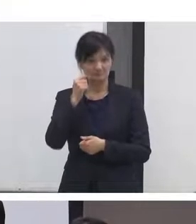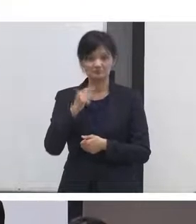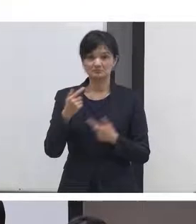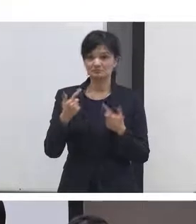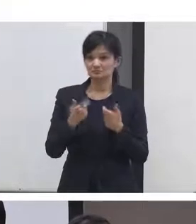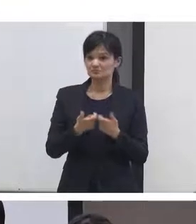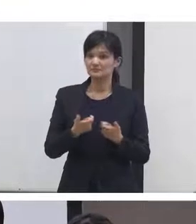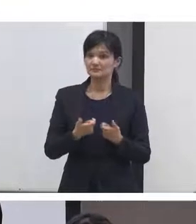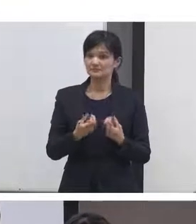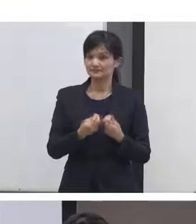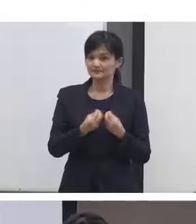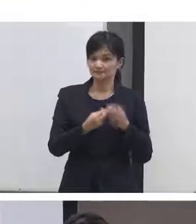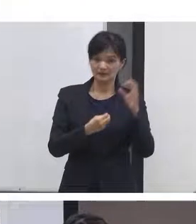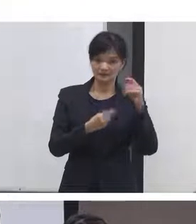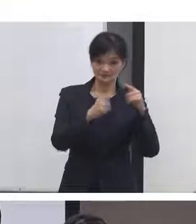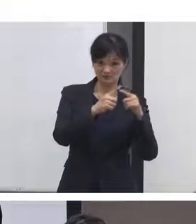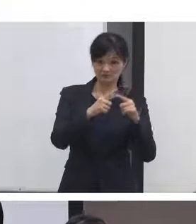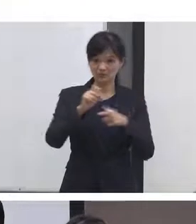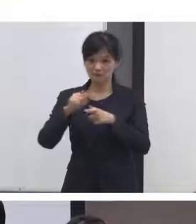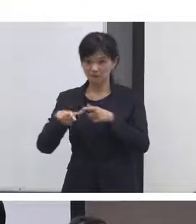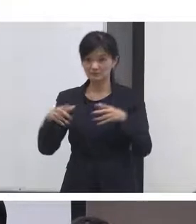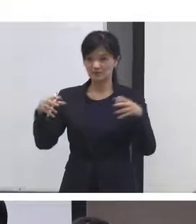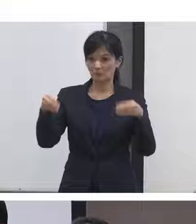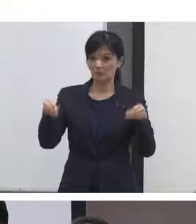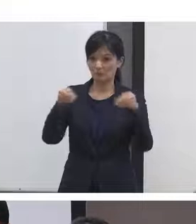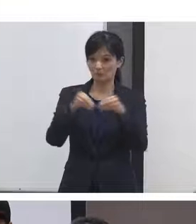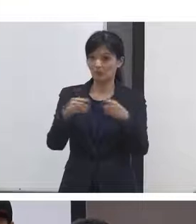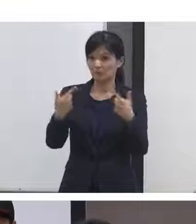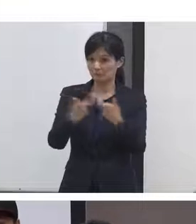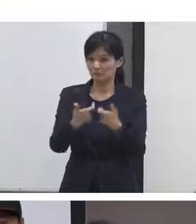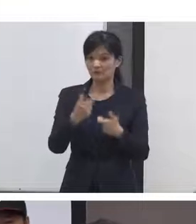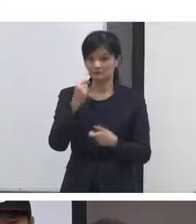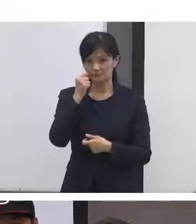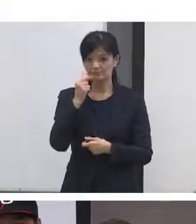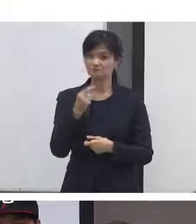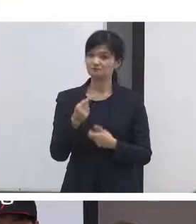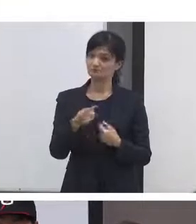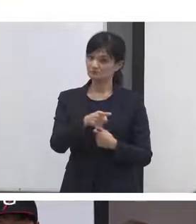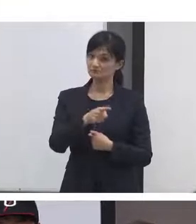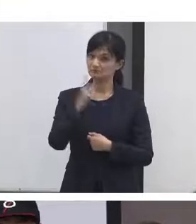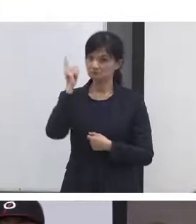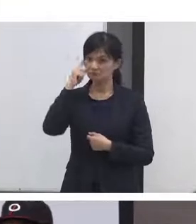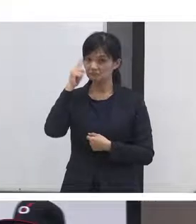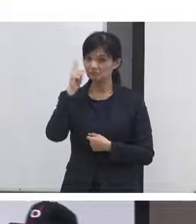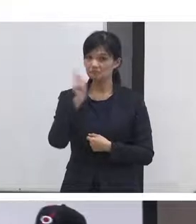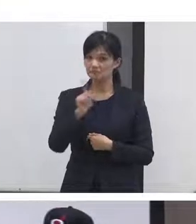人跟公司来合作或分配资源。请问这样的问题两位讲者有什么看法呢？